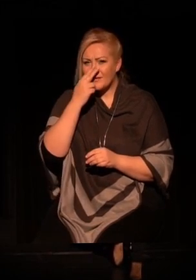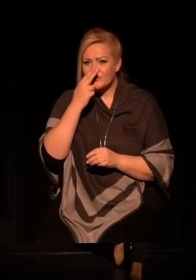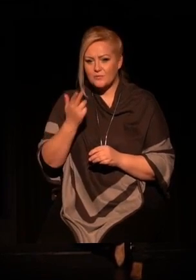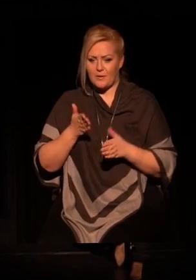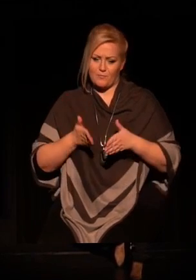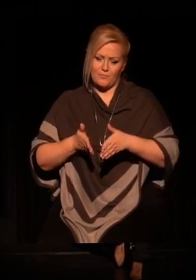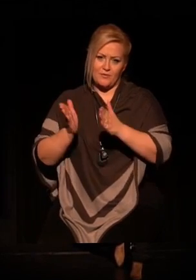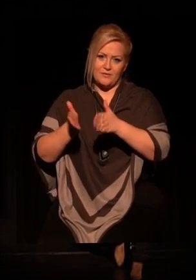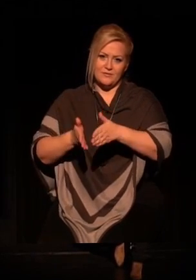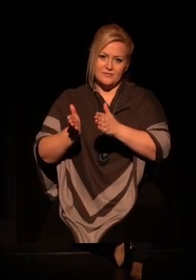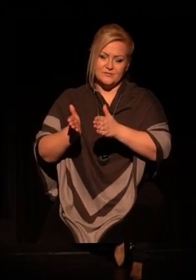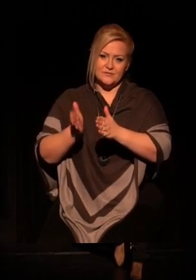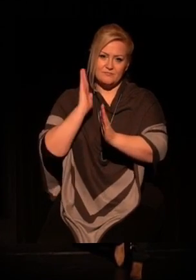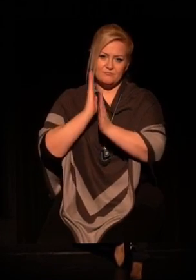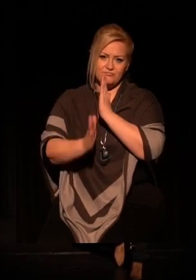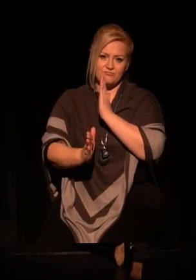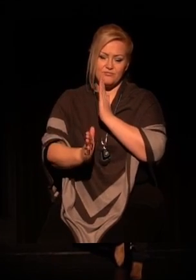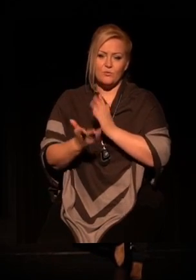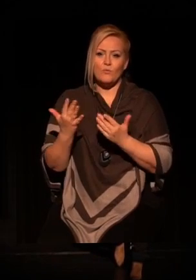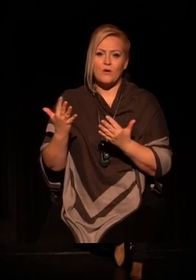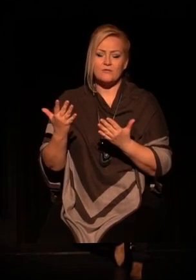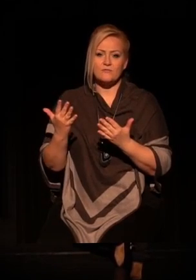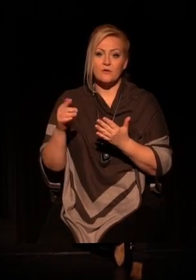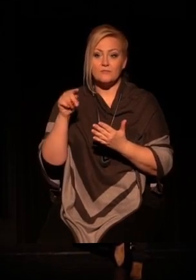czymś normalnym.